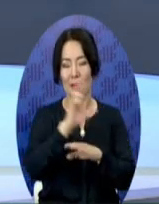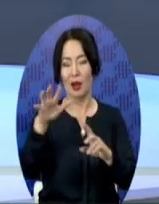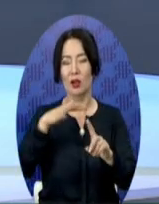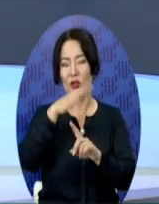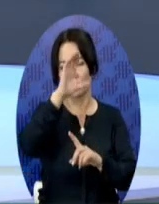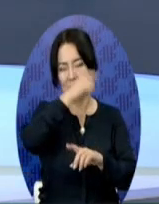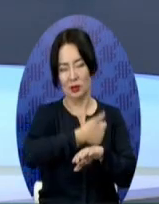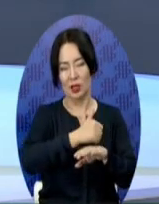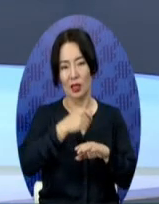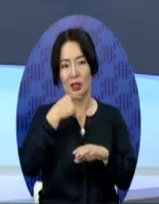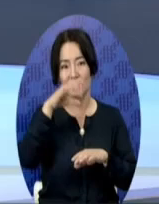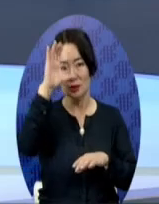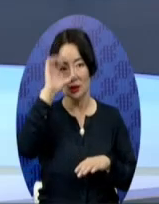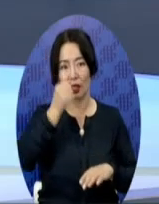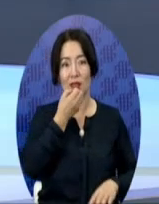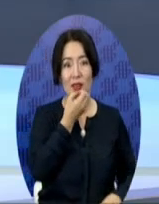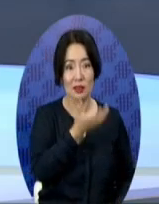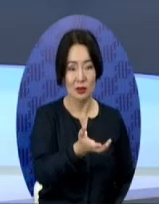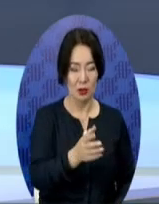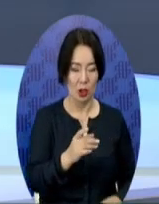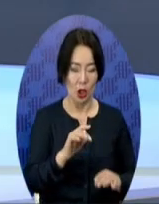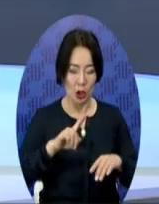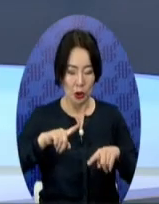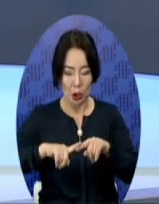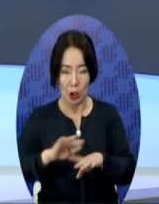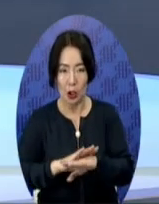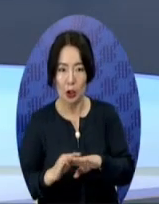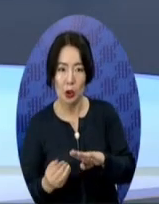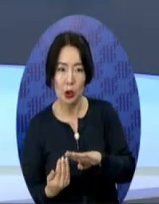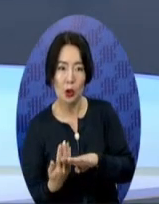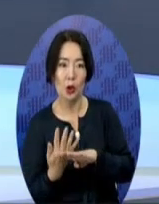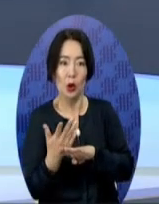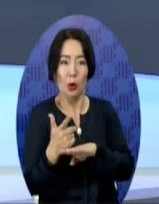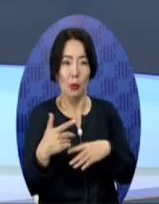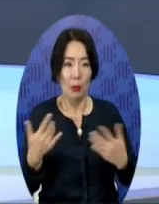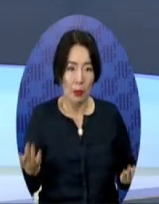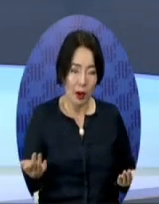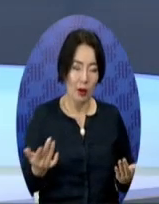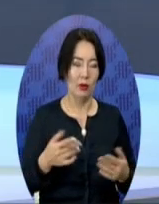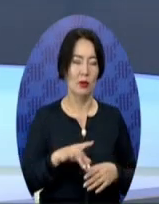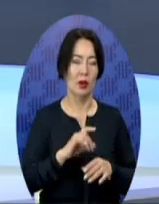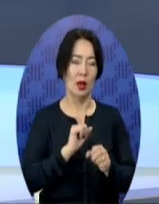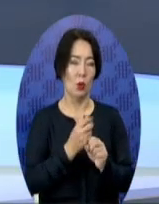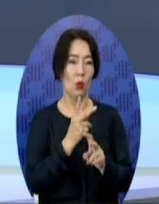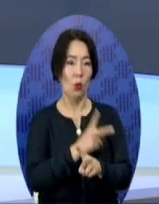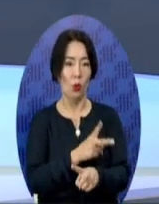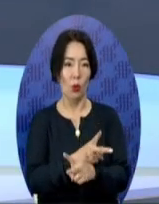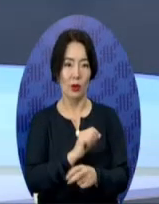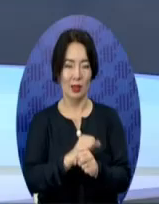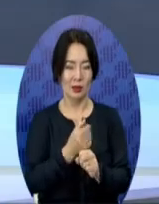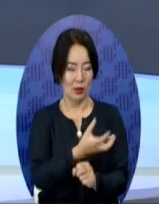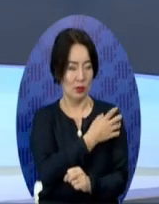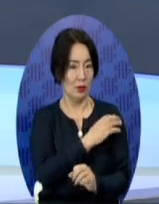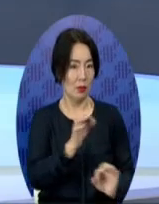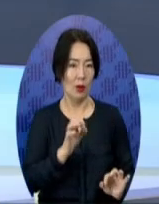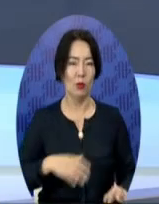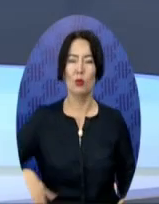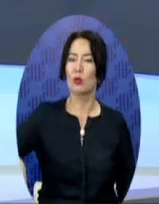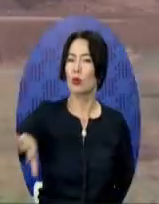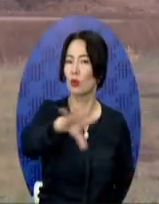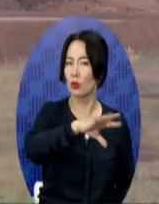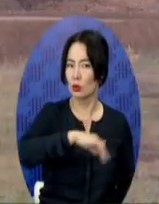хийдэггүй, хуулийн хариуцлага хүлээдэггүй учраас гар аргаар ашиглалт малтмал олборлогчдын үйл ажиллагааг улсын хэмжээнд зогсоохоор болж байгаа юм